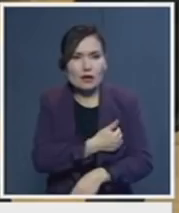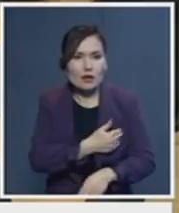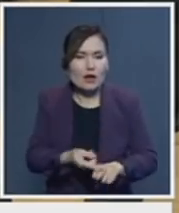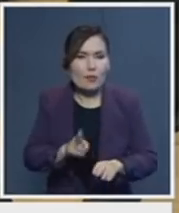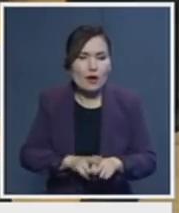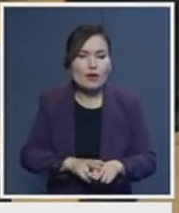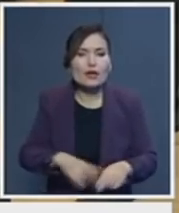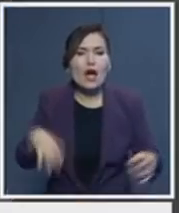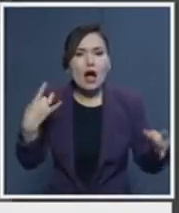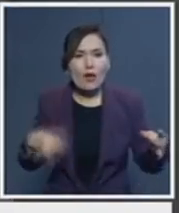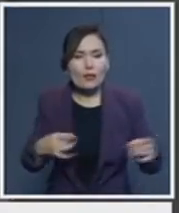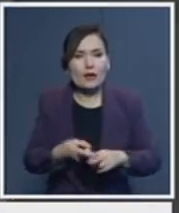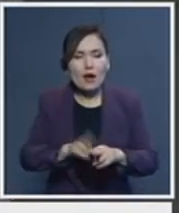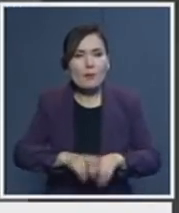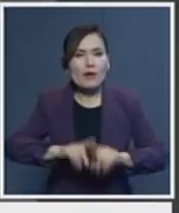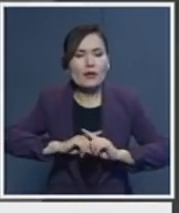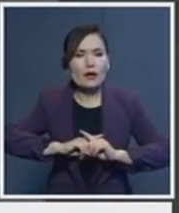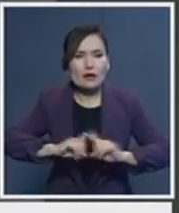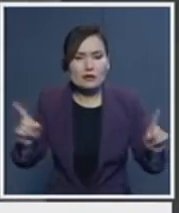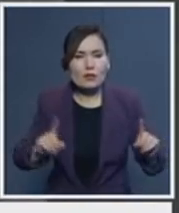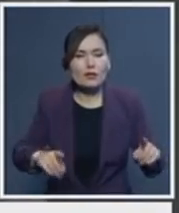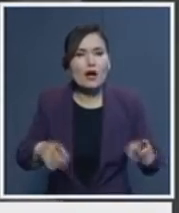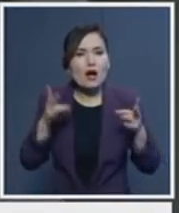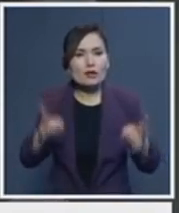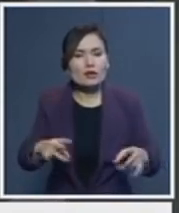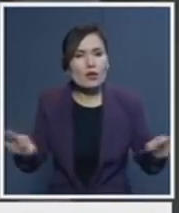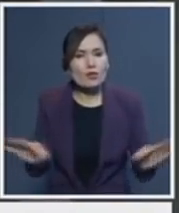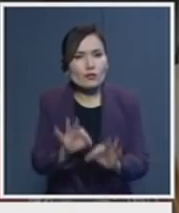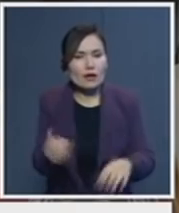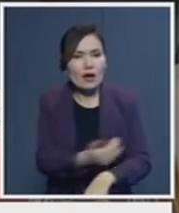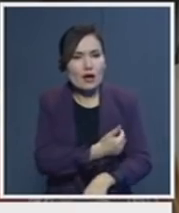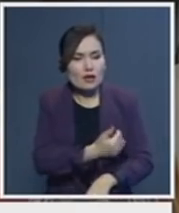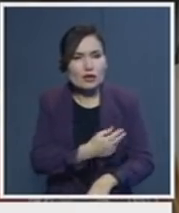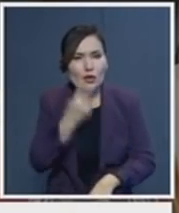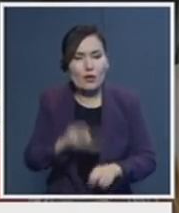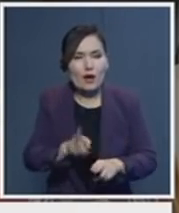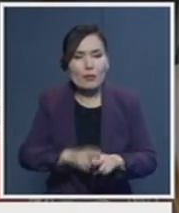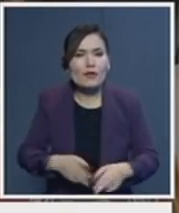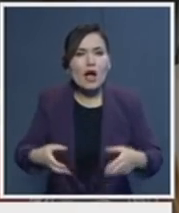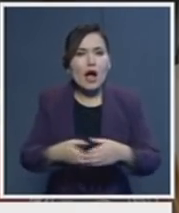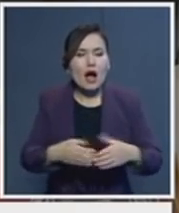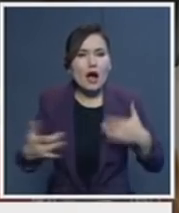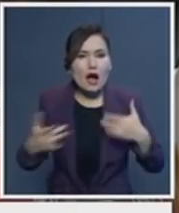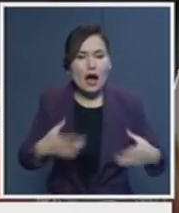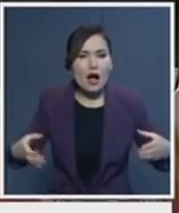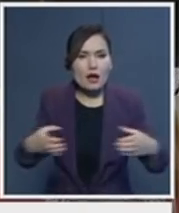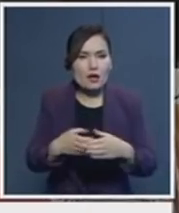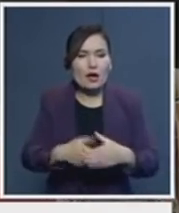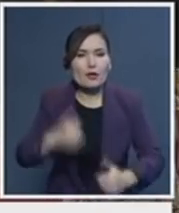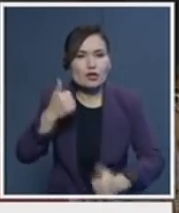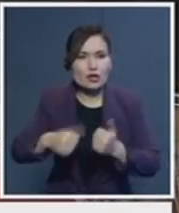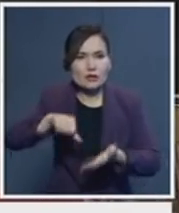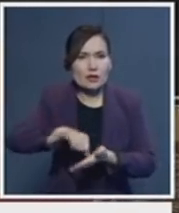олар қос ішекті қара домбыраның ғажайып мүмкіндіктерін паш еткісі келеді. Оркестр талай байқауларда жеңімпаз атанып, талғампаз көрерменнің көзайымы